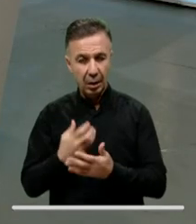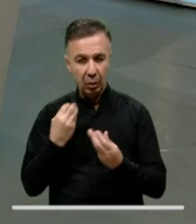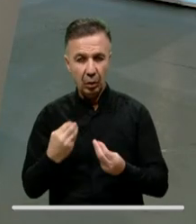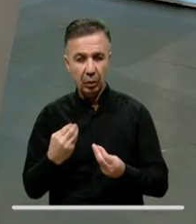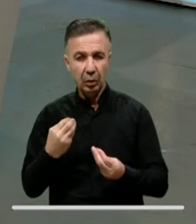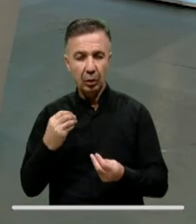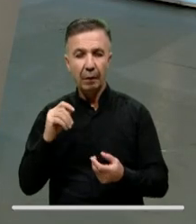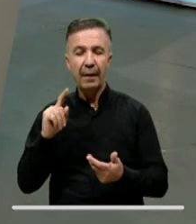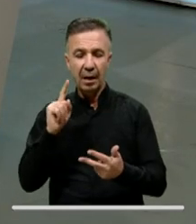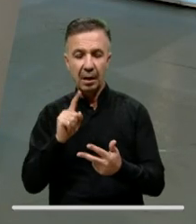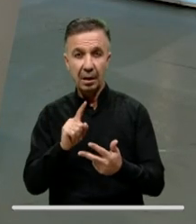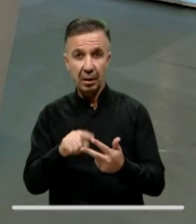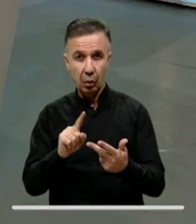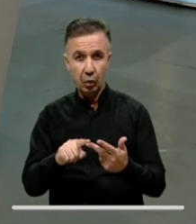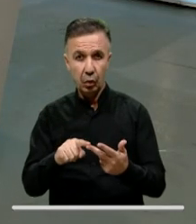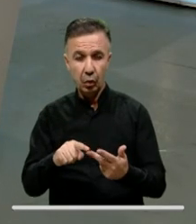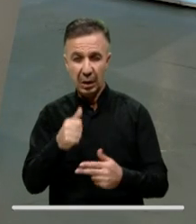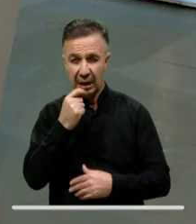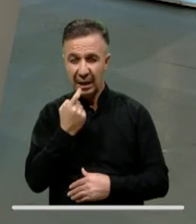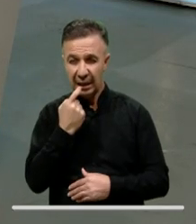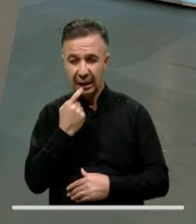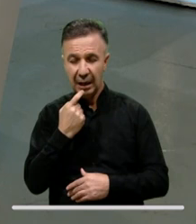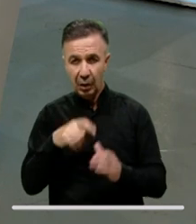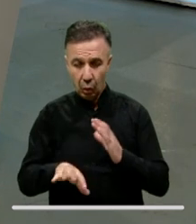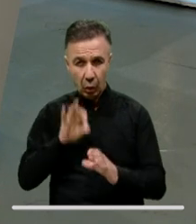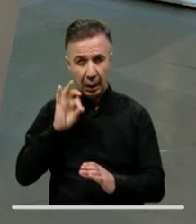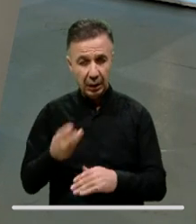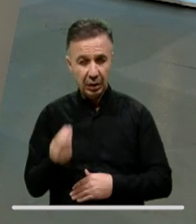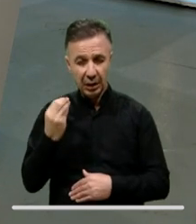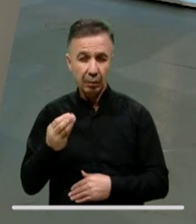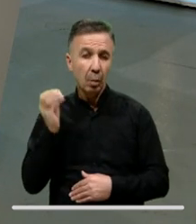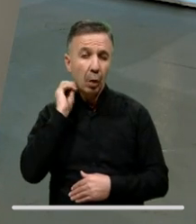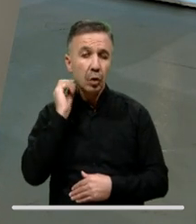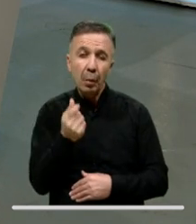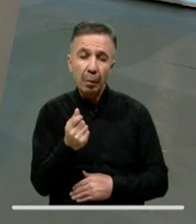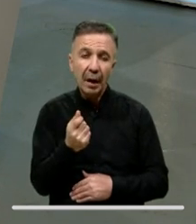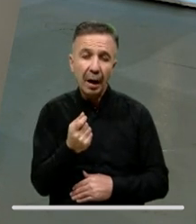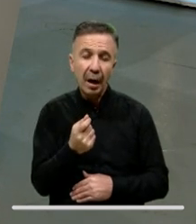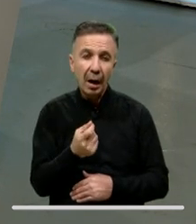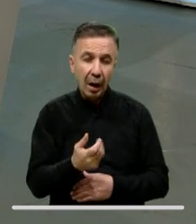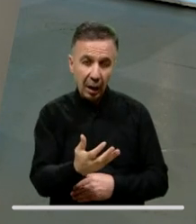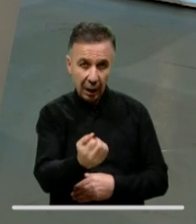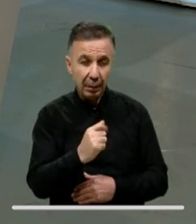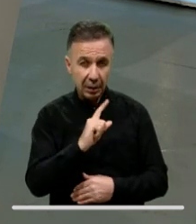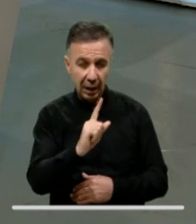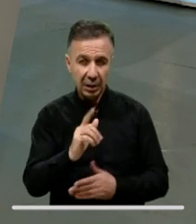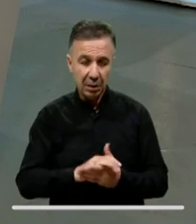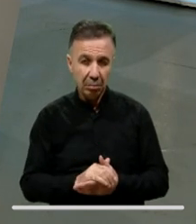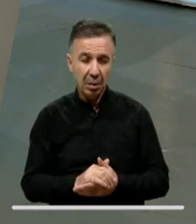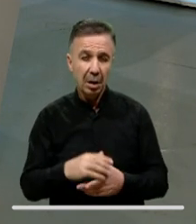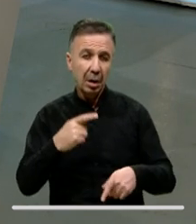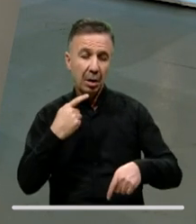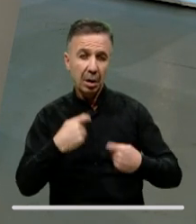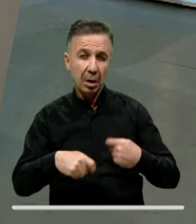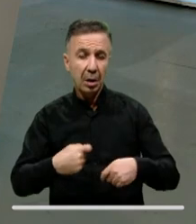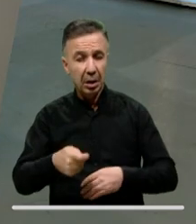ve ikinci, üçüncü senede çıktı kurada ismi. Bu sefer borç para almalı mı? Öbür tarafta elden borçları var, kredi borçları